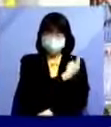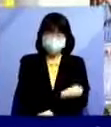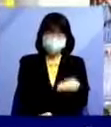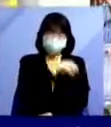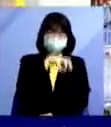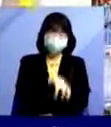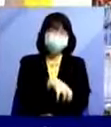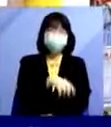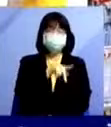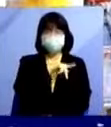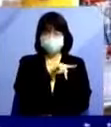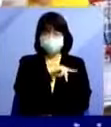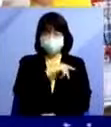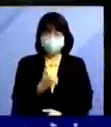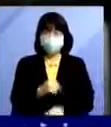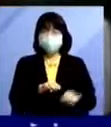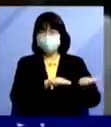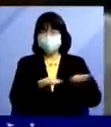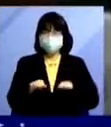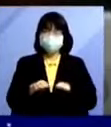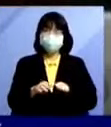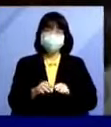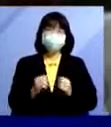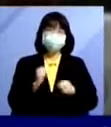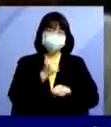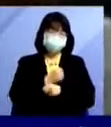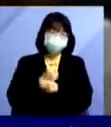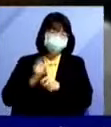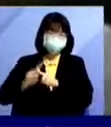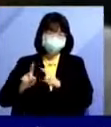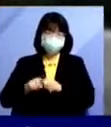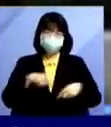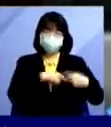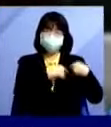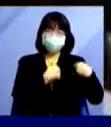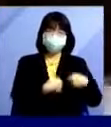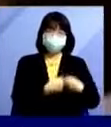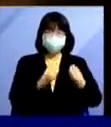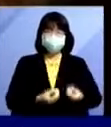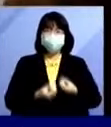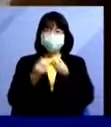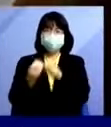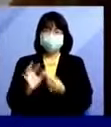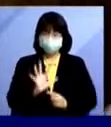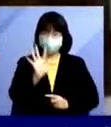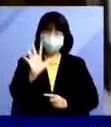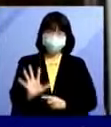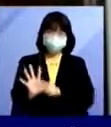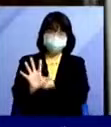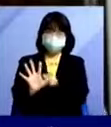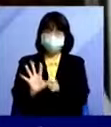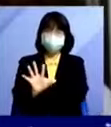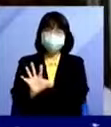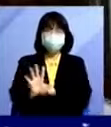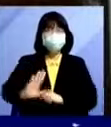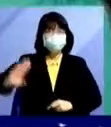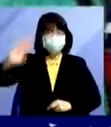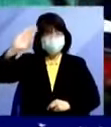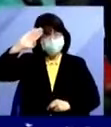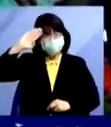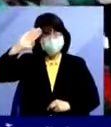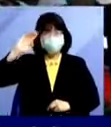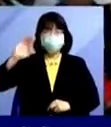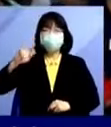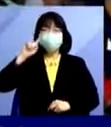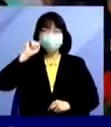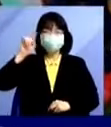พุทธชินราชพิษณุโลกพร้อมด้วยหน่วยงานทุกท่านเลยนะครับร่วมส่งและให้กำลังใจนักรบชุดขาวทีมปฏิบัติการฉุกเฉินทางการ